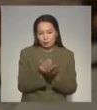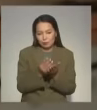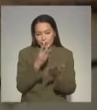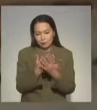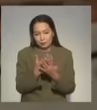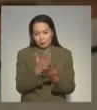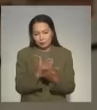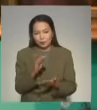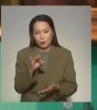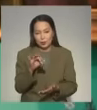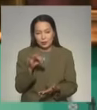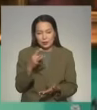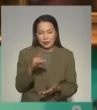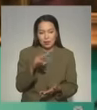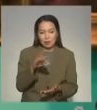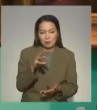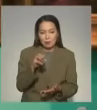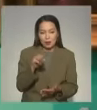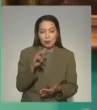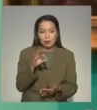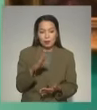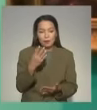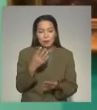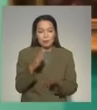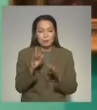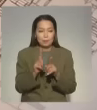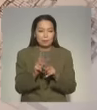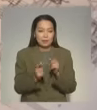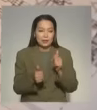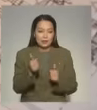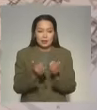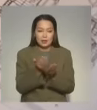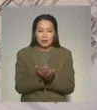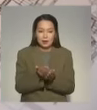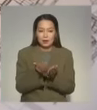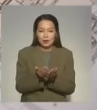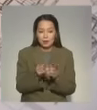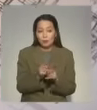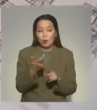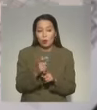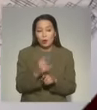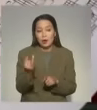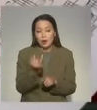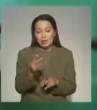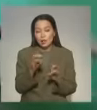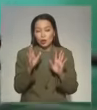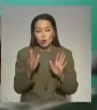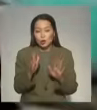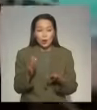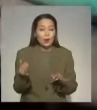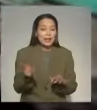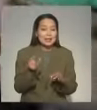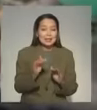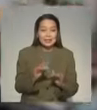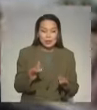работы Юрий Романов нередко демонстрирует на различных выставках и соревнованиях. Экспонаты вызывают интерес не только у детей, но и взрослых. Ведь